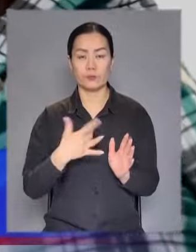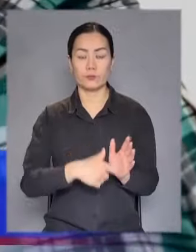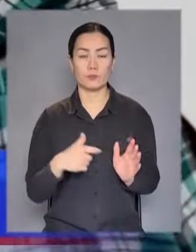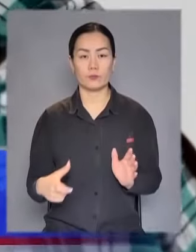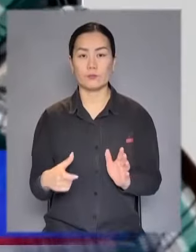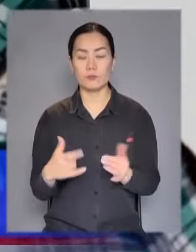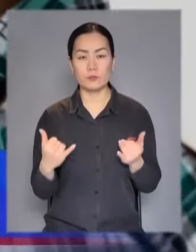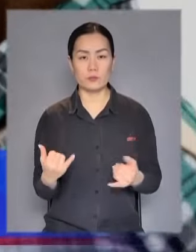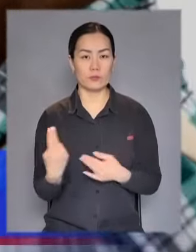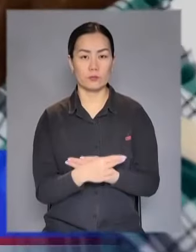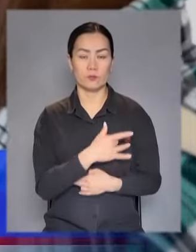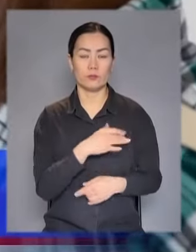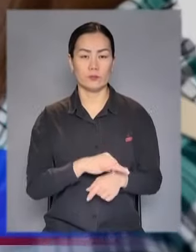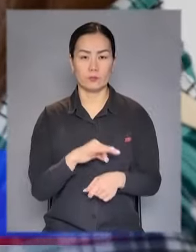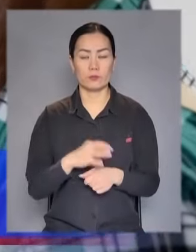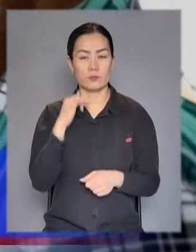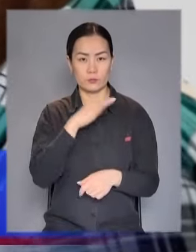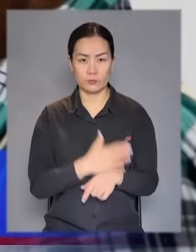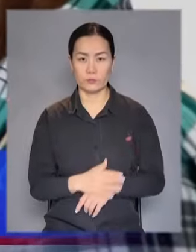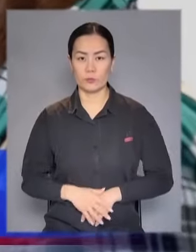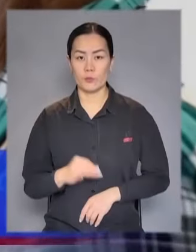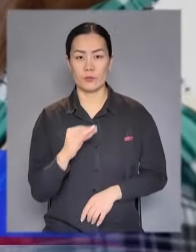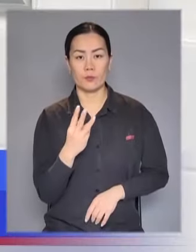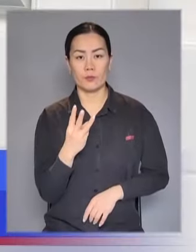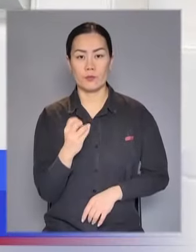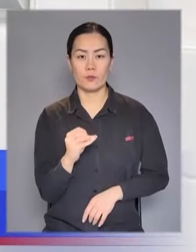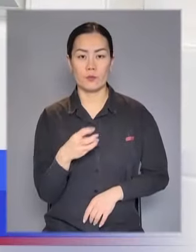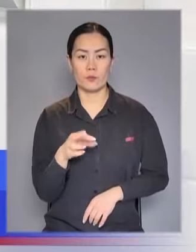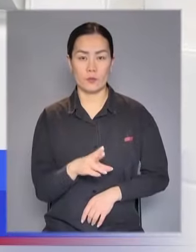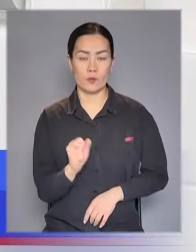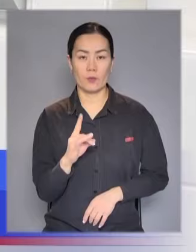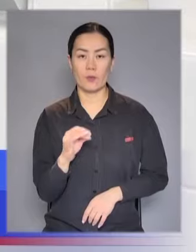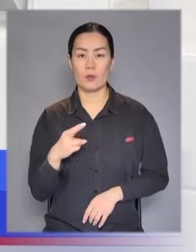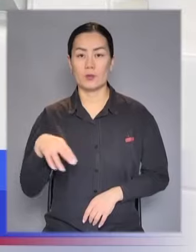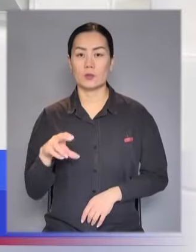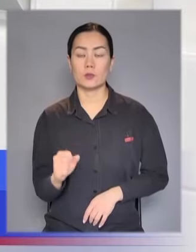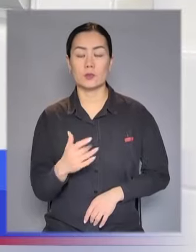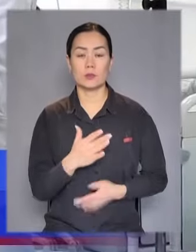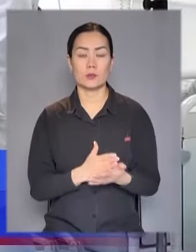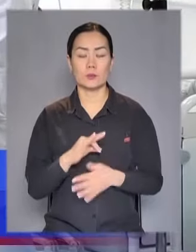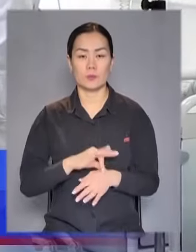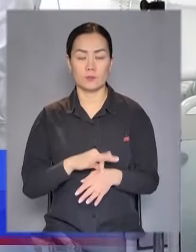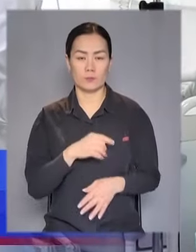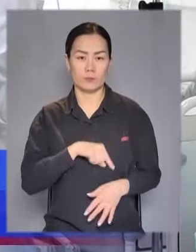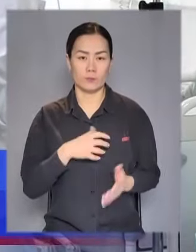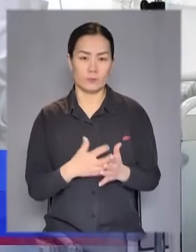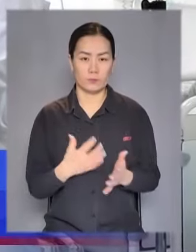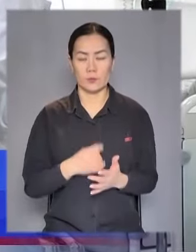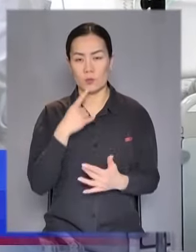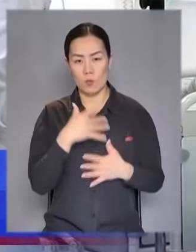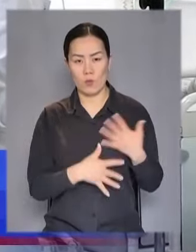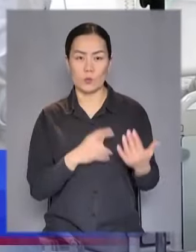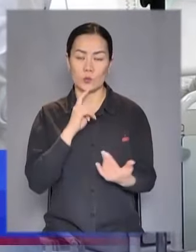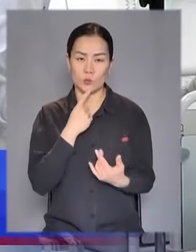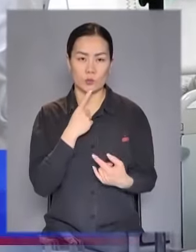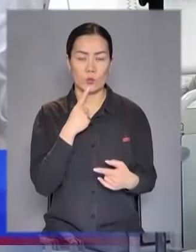пациентов с сердечно-сосудистыми заболеваниями. Это ишемическая болезнь сердца, инфаркт миокарда, хроническая сердечная недостаточность,